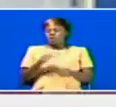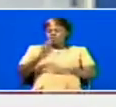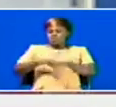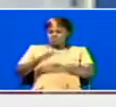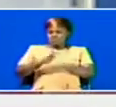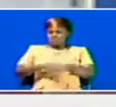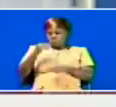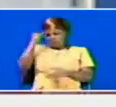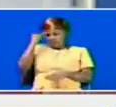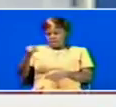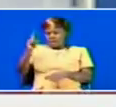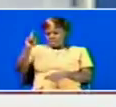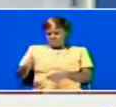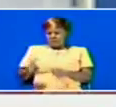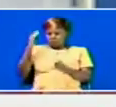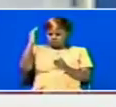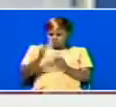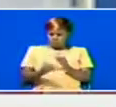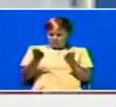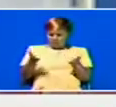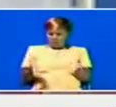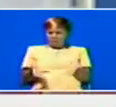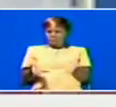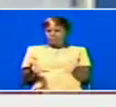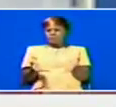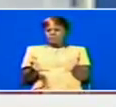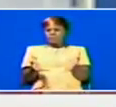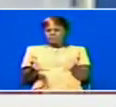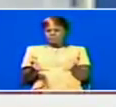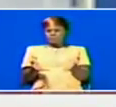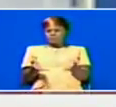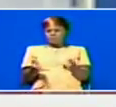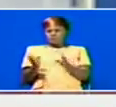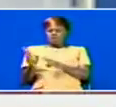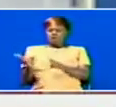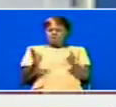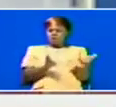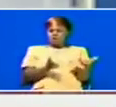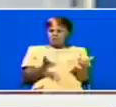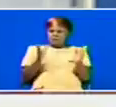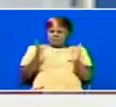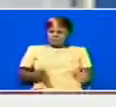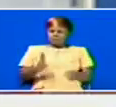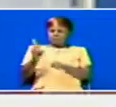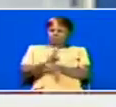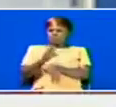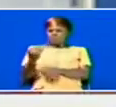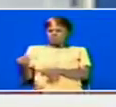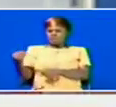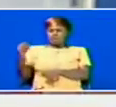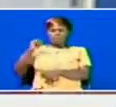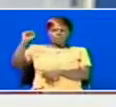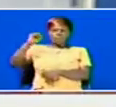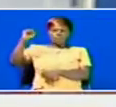ambalo lazima lisitishwe, kwa sababu imekuwa sasa ni dhati mtu kutumia watoto